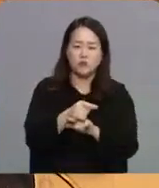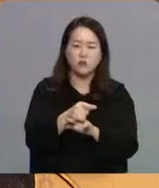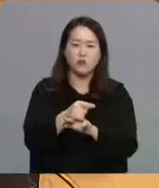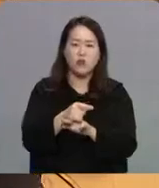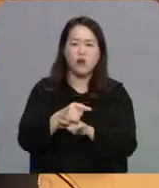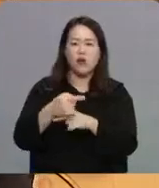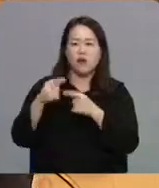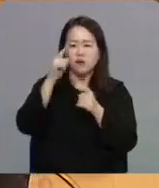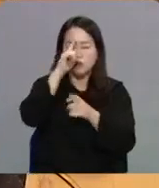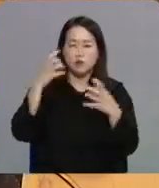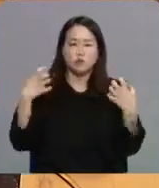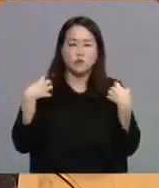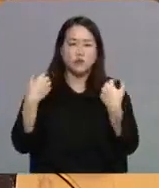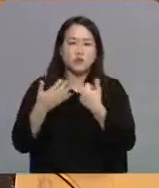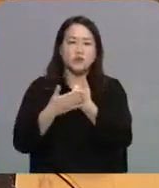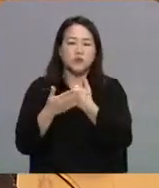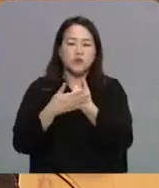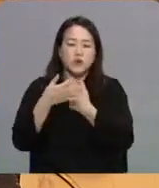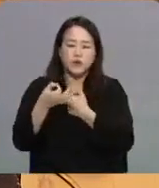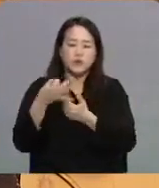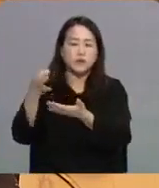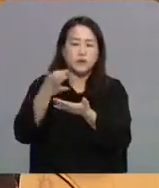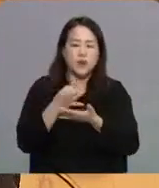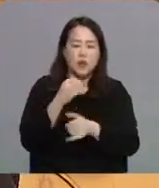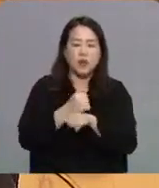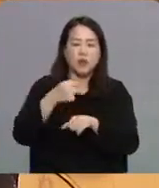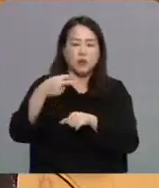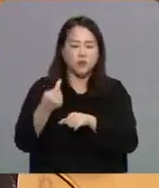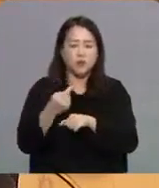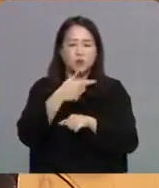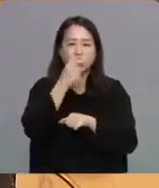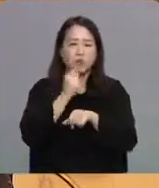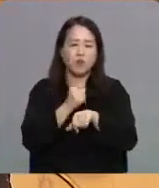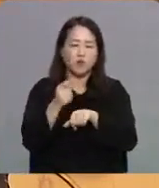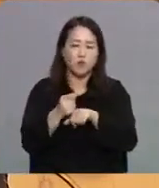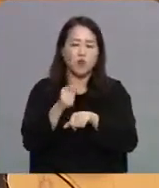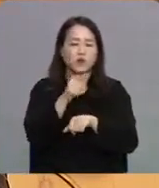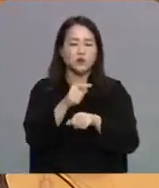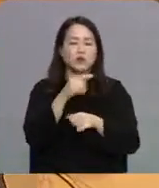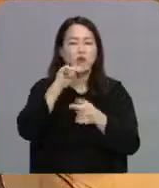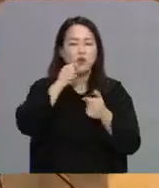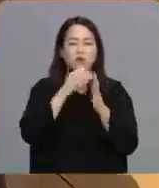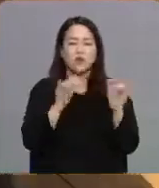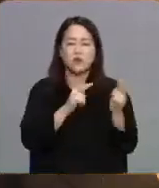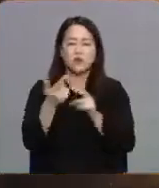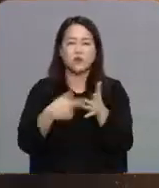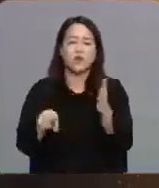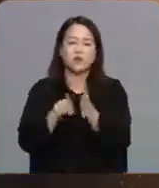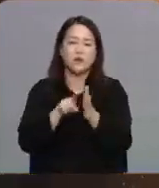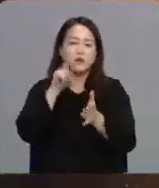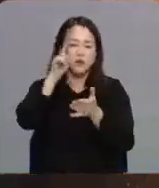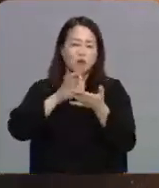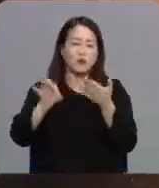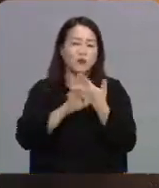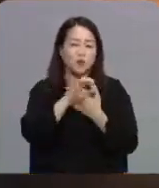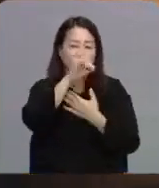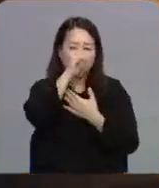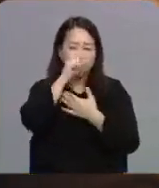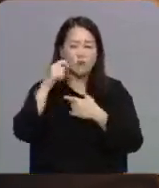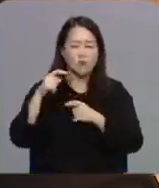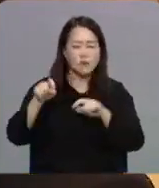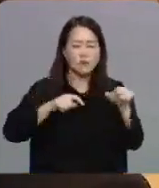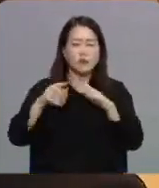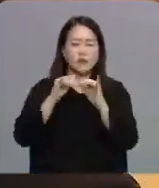없는 분들, 그분들을 위해서 조금 더 좀 신경을 그분들한테 더 많이 써왔으면 좋겠어요. 싸움도 좀 덜 하시고, 우리가 보는